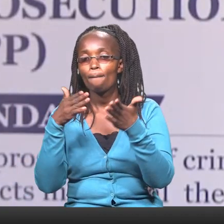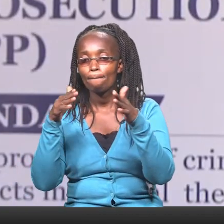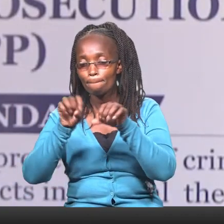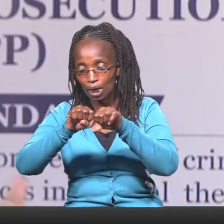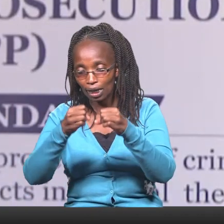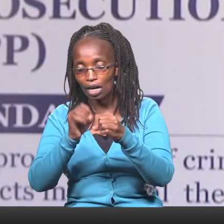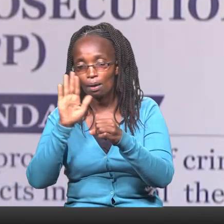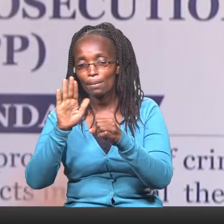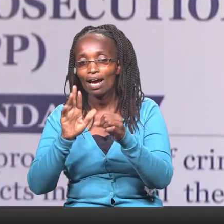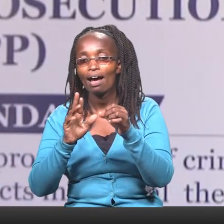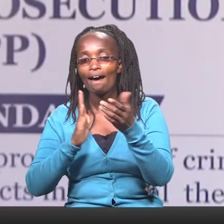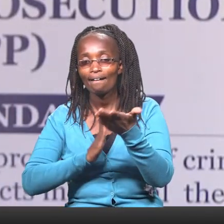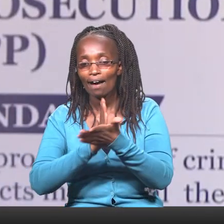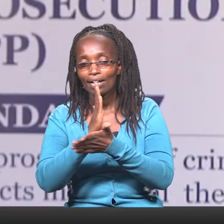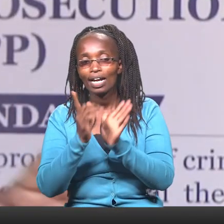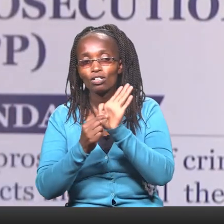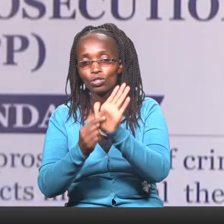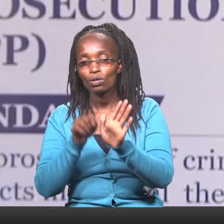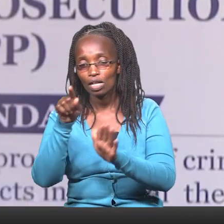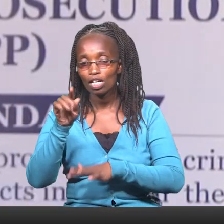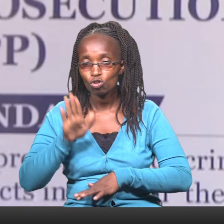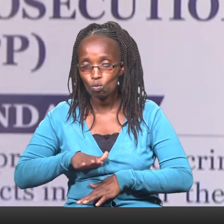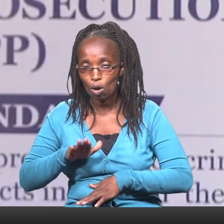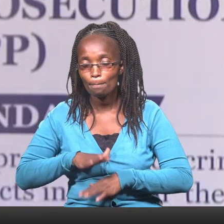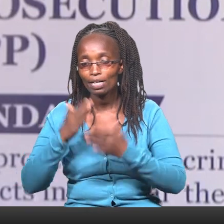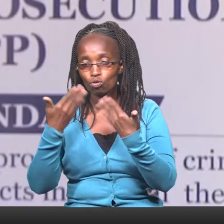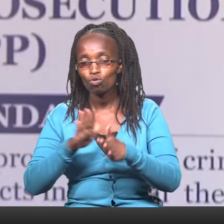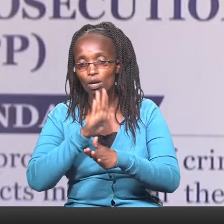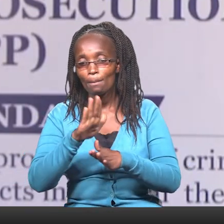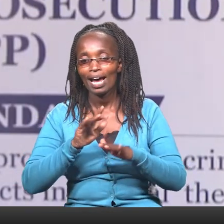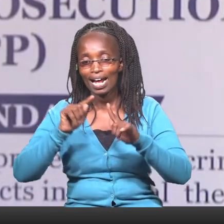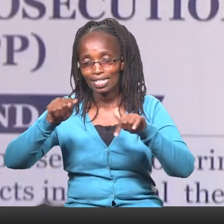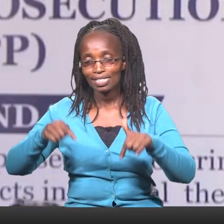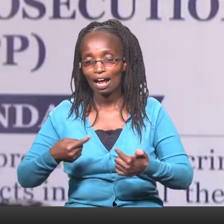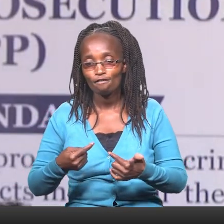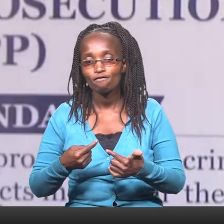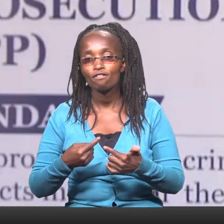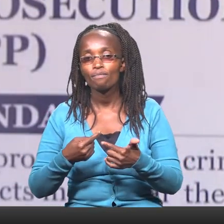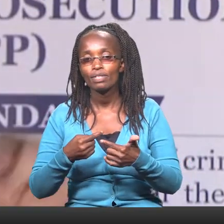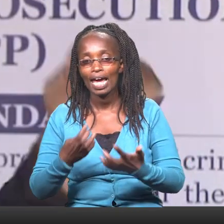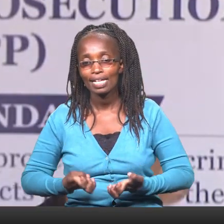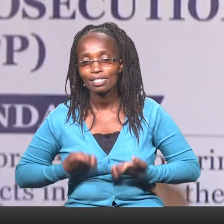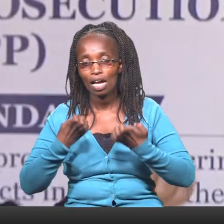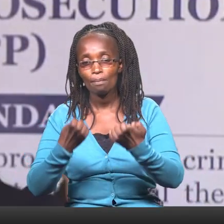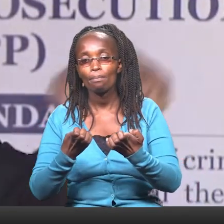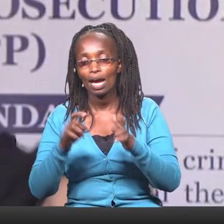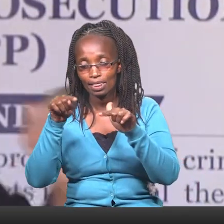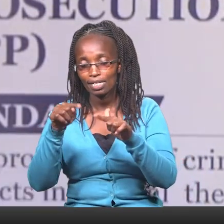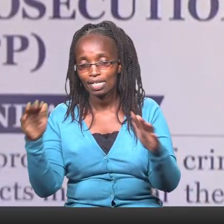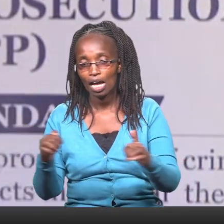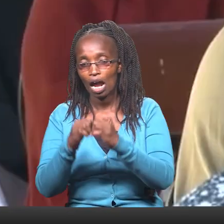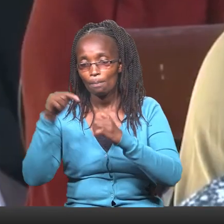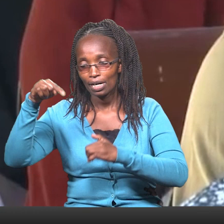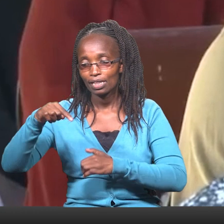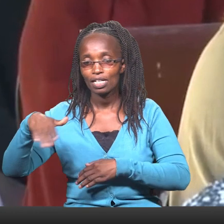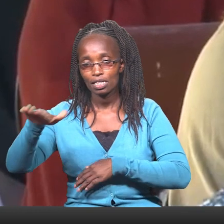right as a human being. And it gives that woman to lose her self-esteem and confidence. And that is happening here in